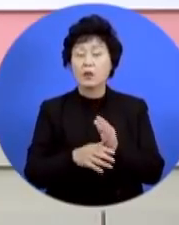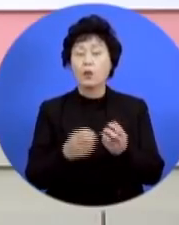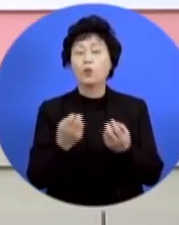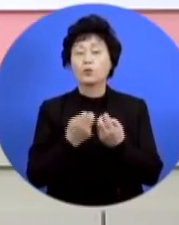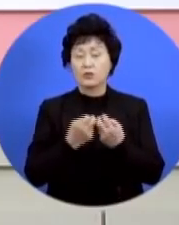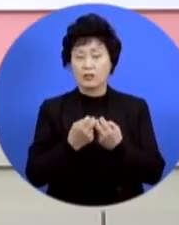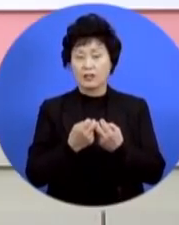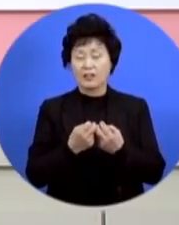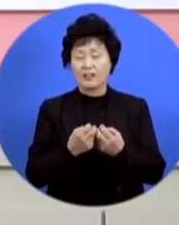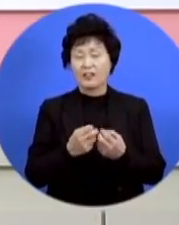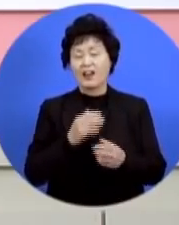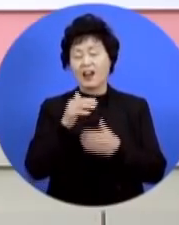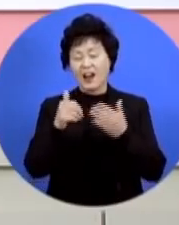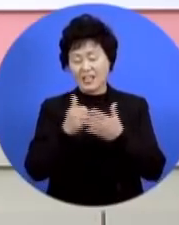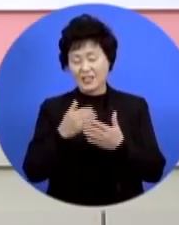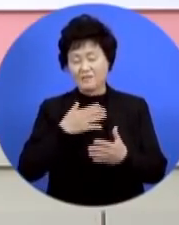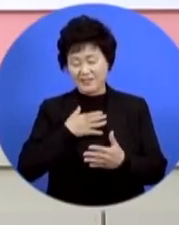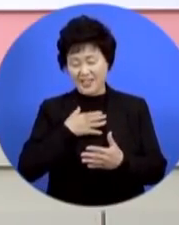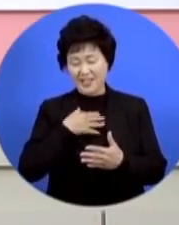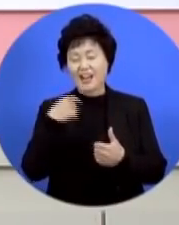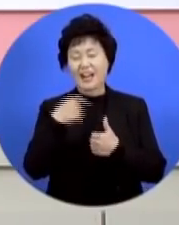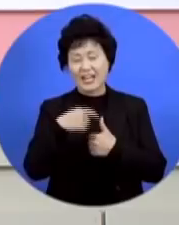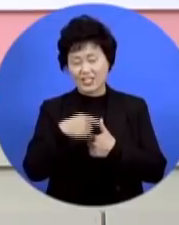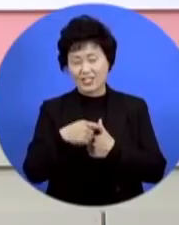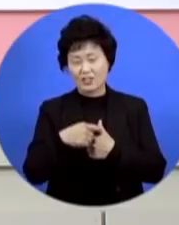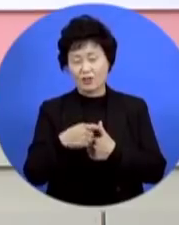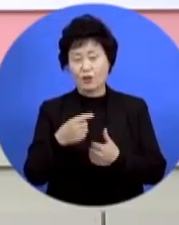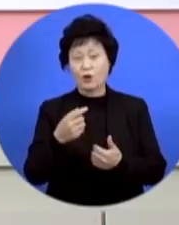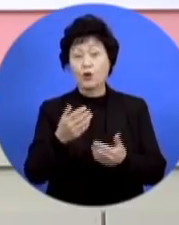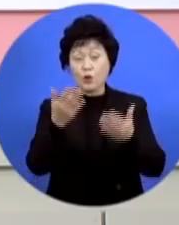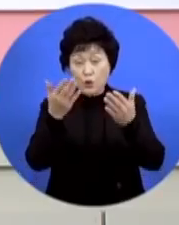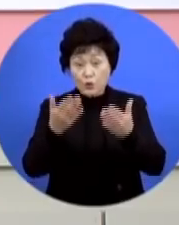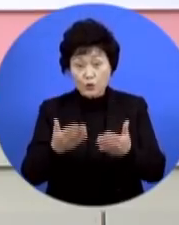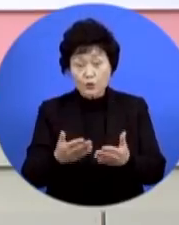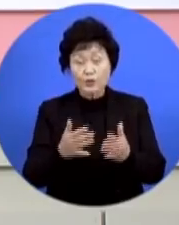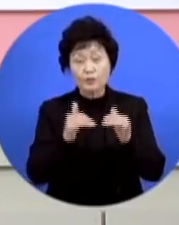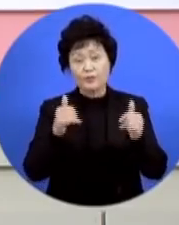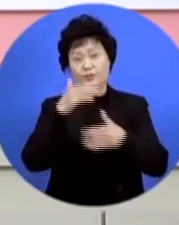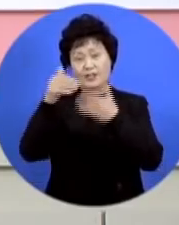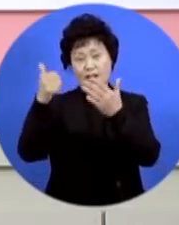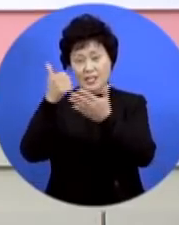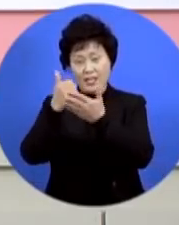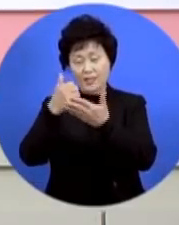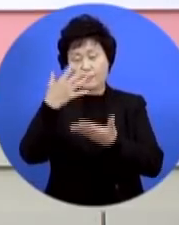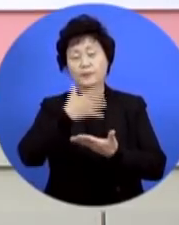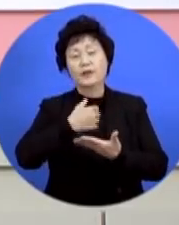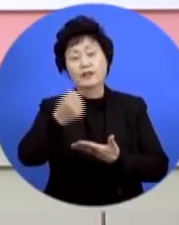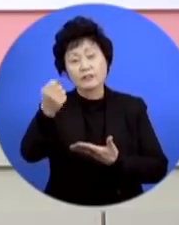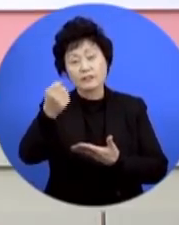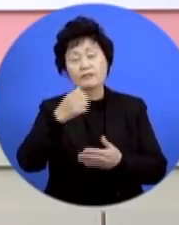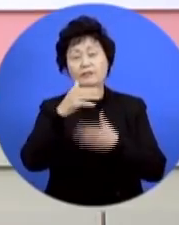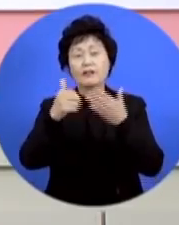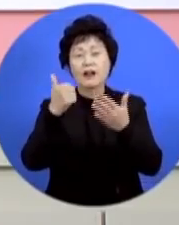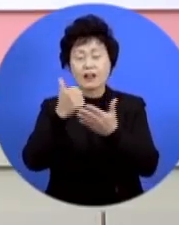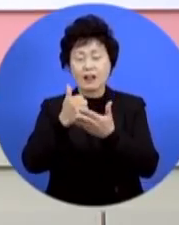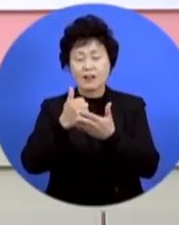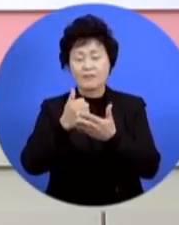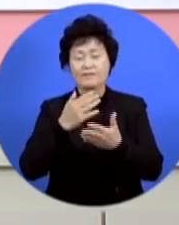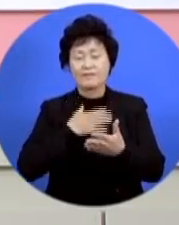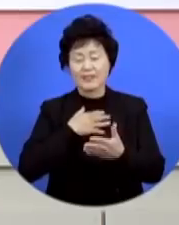그걸 가르치신 것 같아요. 예. 주신 이도 여호와시오 가져가신 이도 여호와시다. 아 근데 그때 한 석